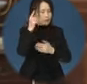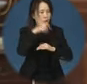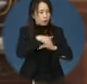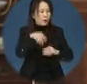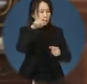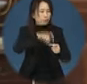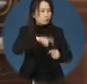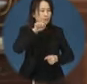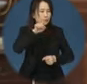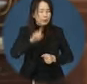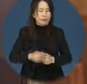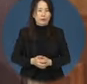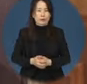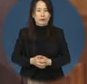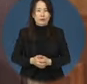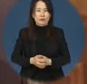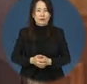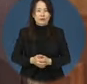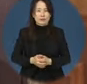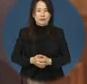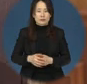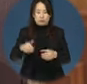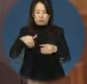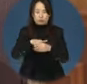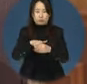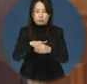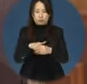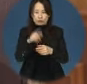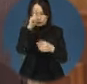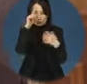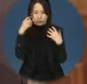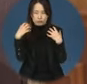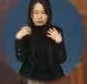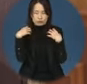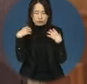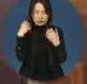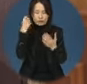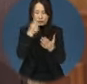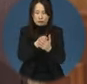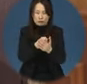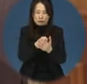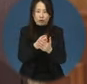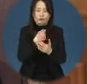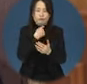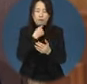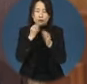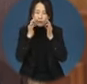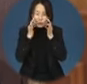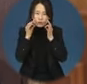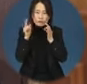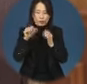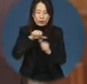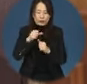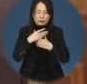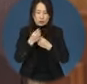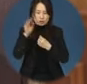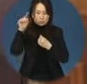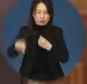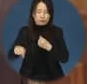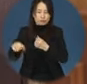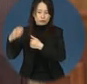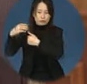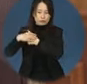목표로 삼고 되십니까 일단은 문재인 정부가 그동안 국정과제로 설정했던 게 행정안전부에 부여된 게